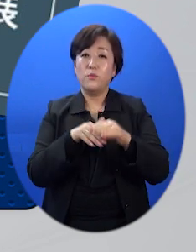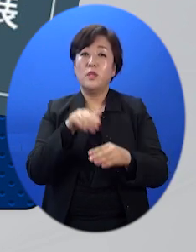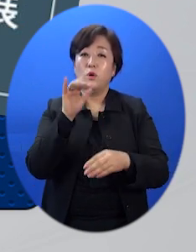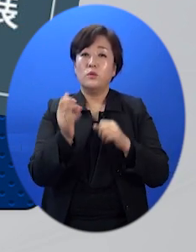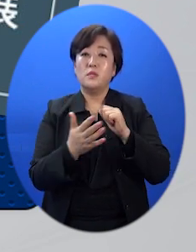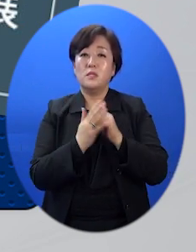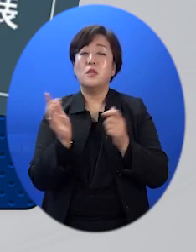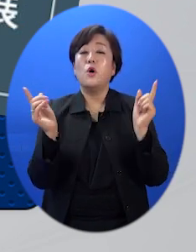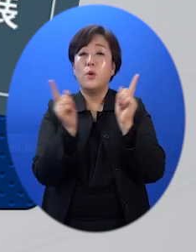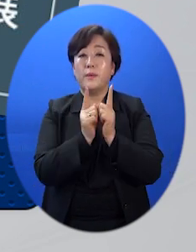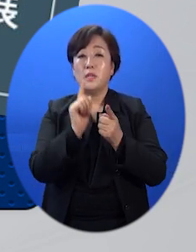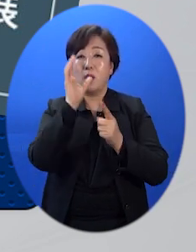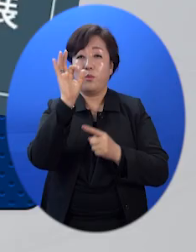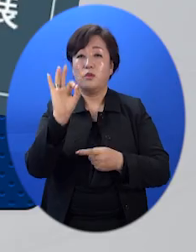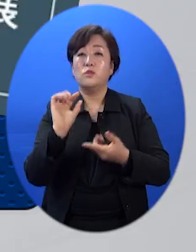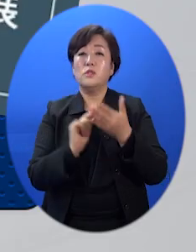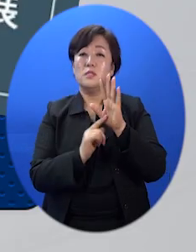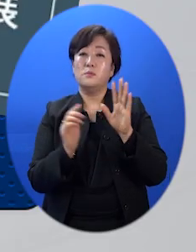울산문화예술회관에서 만나볼 수 있습니다.